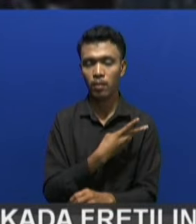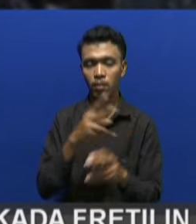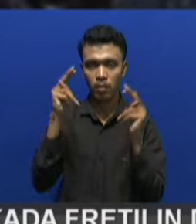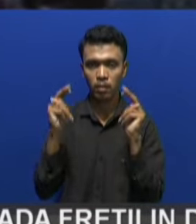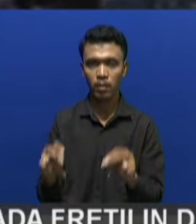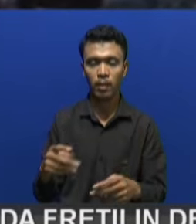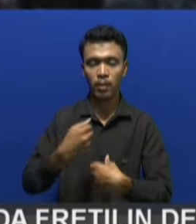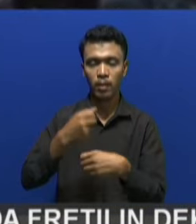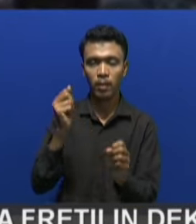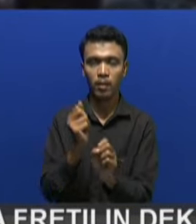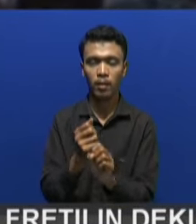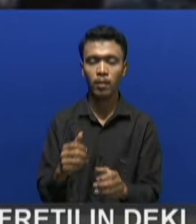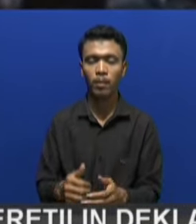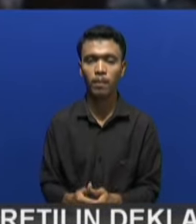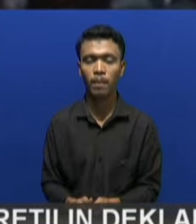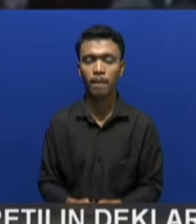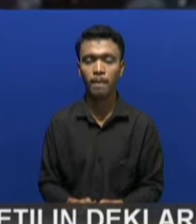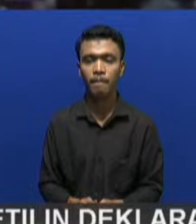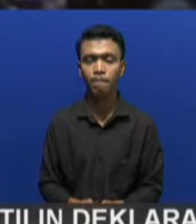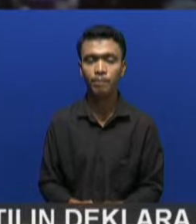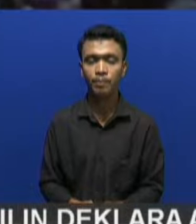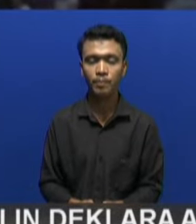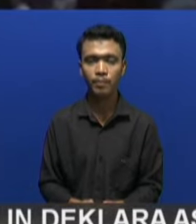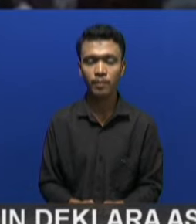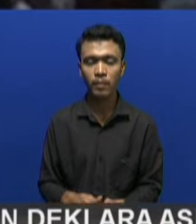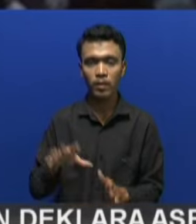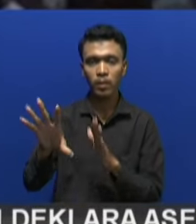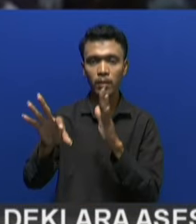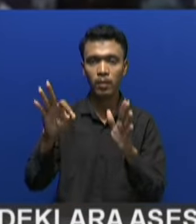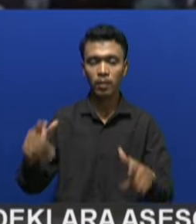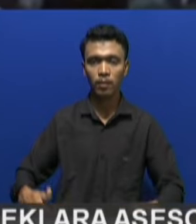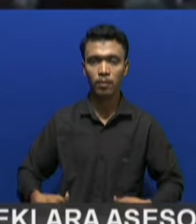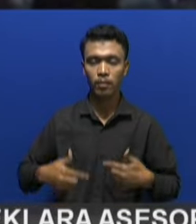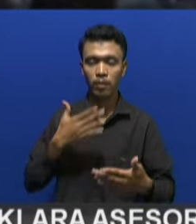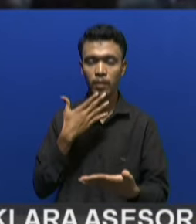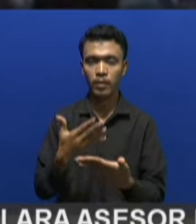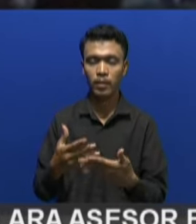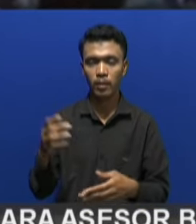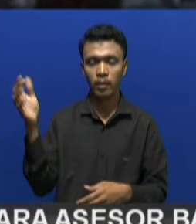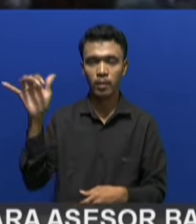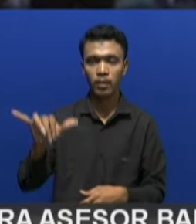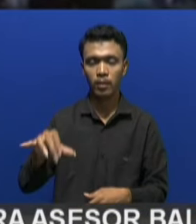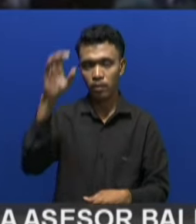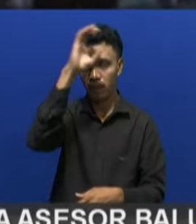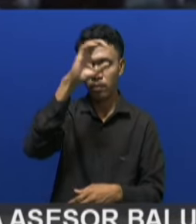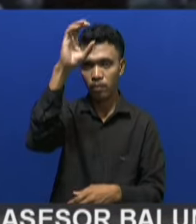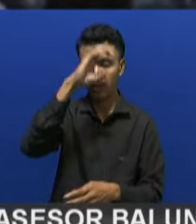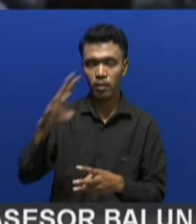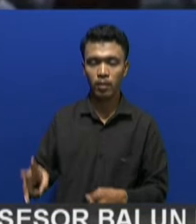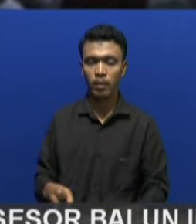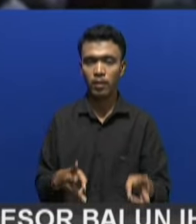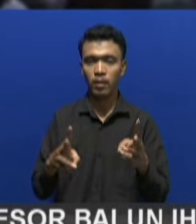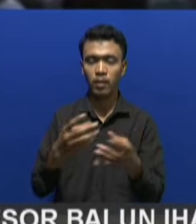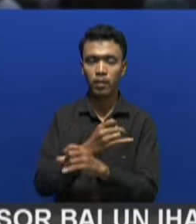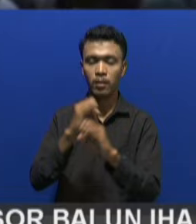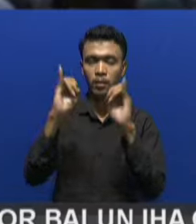Luta ni de esforço todo ni beita halo. A tu reta moris dia. Se ira buka ten dalam baita o cuná política nian. Teme ona nação.